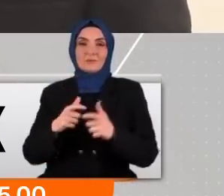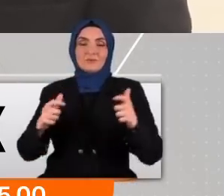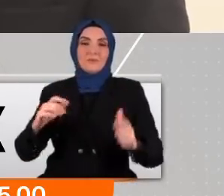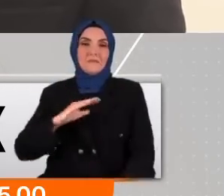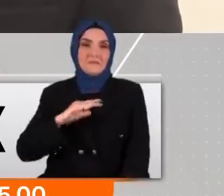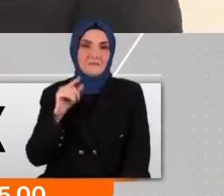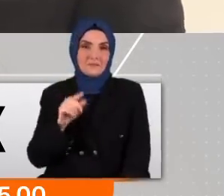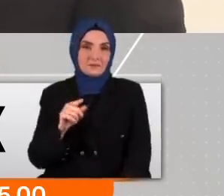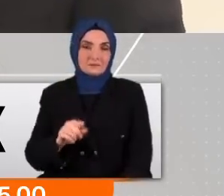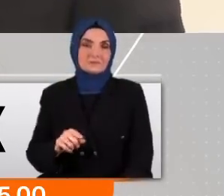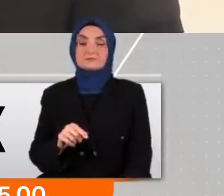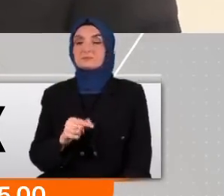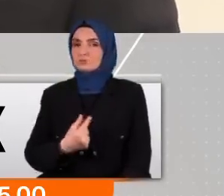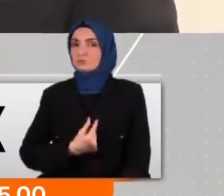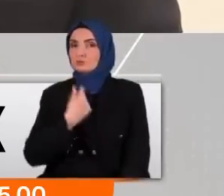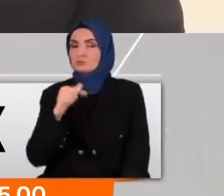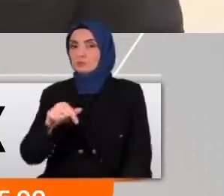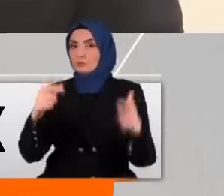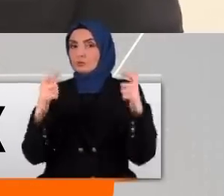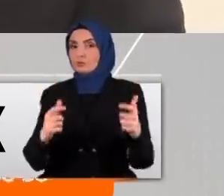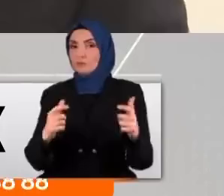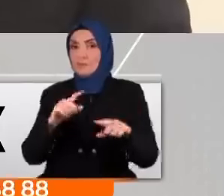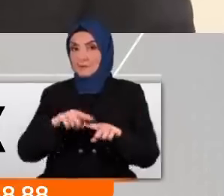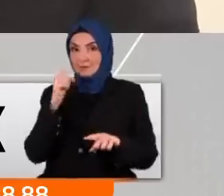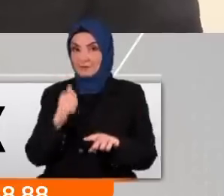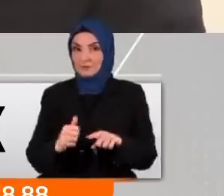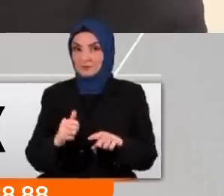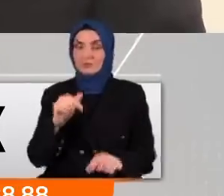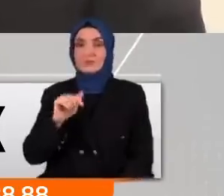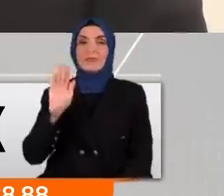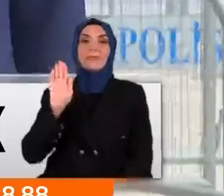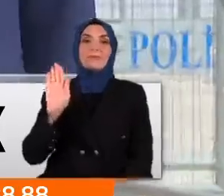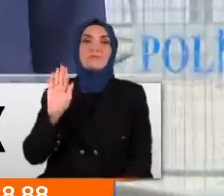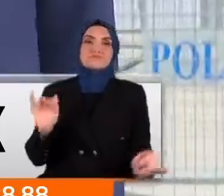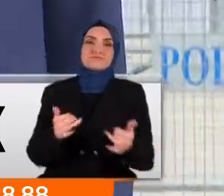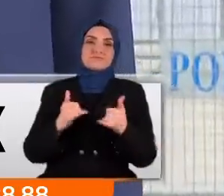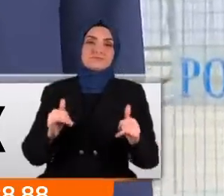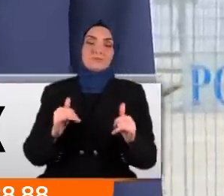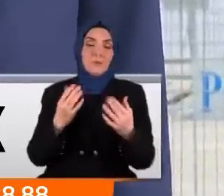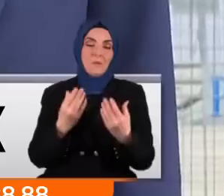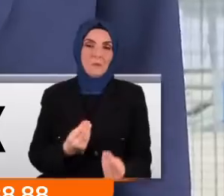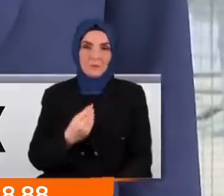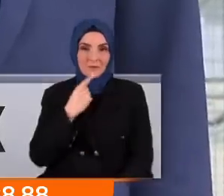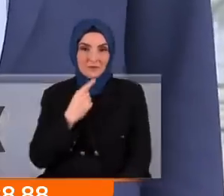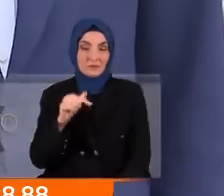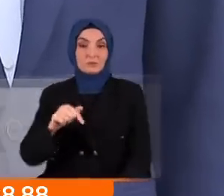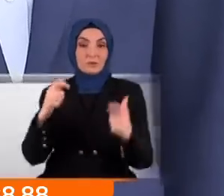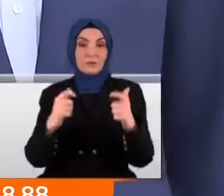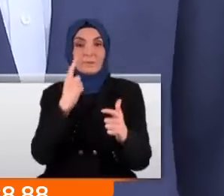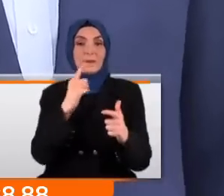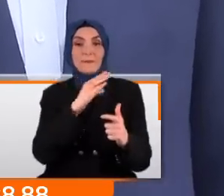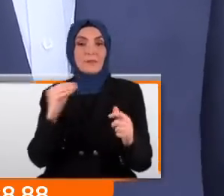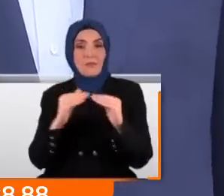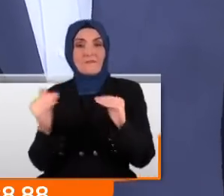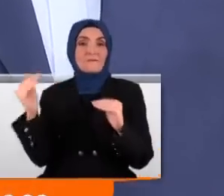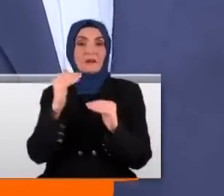çalışma yapıyoruz. Ümit ediyoruz ki alanda pazar günü burası bir demokrasi şenliği olacak. Bu alanı 1 milyon aşkın vatandaşlarımızla beraber